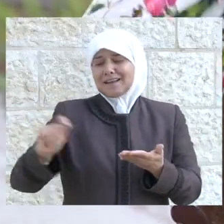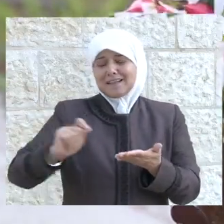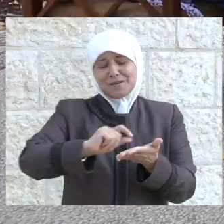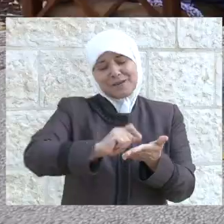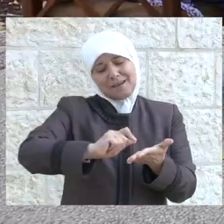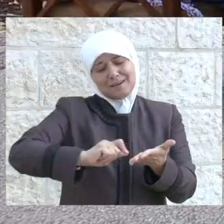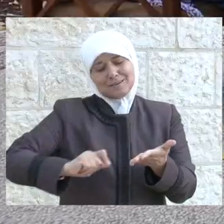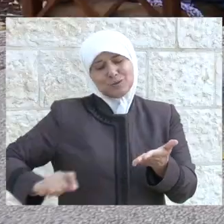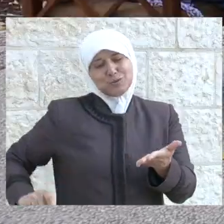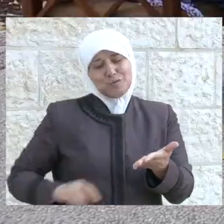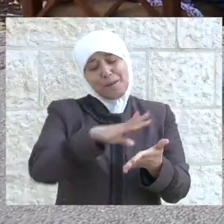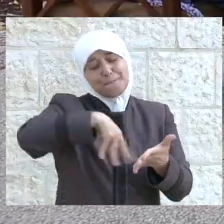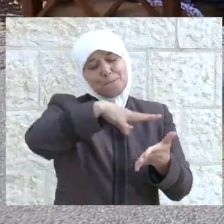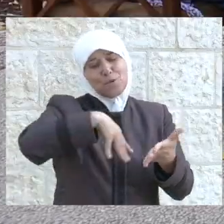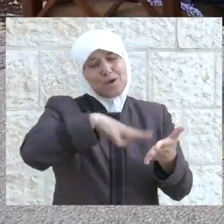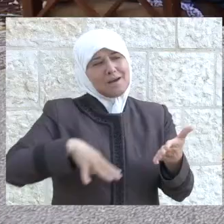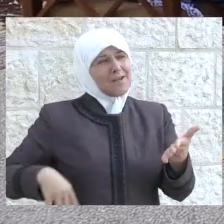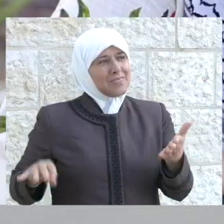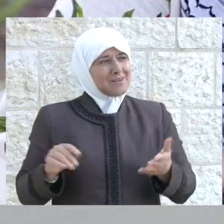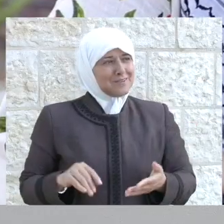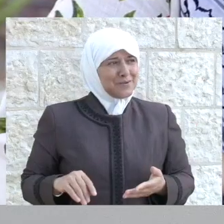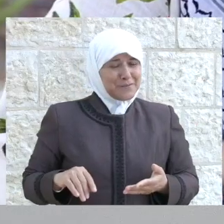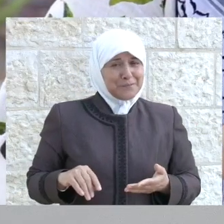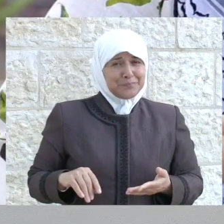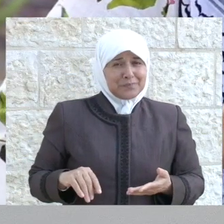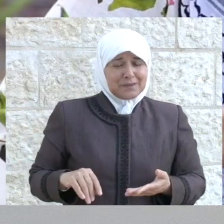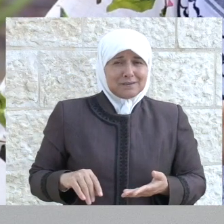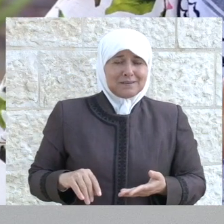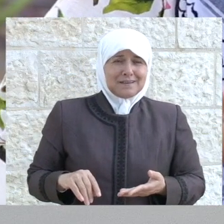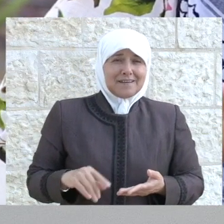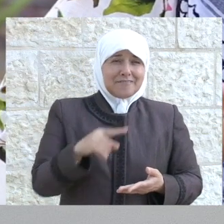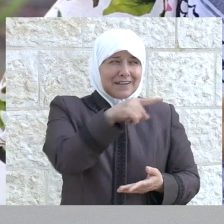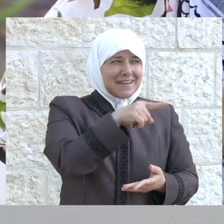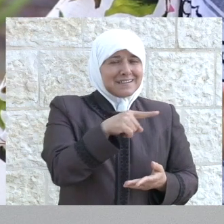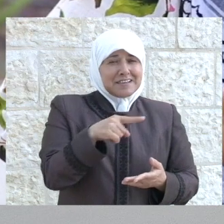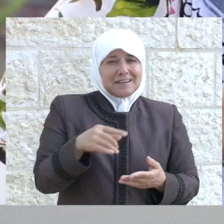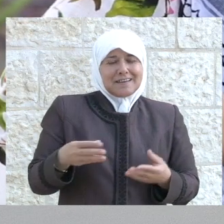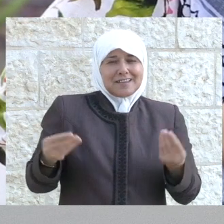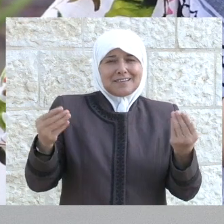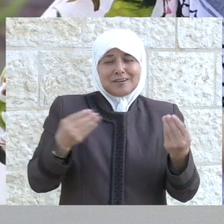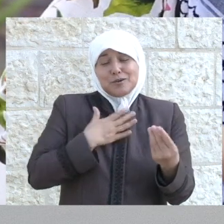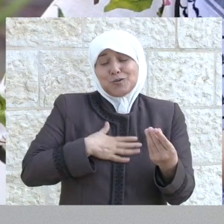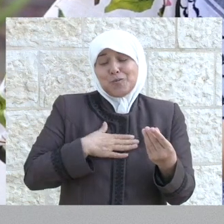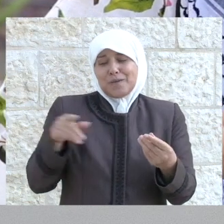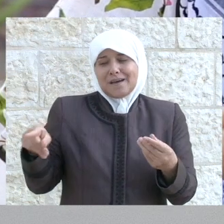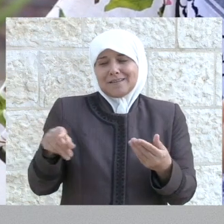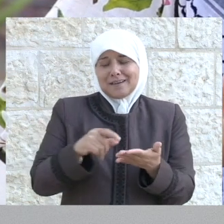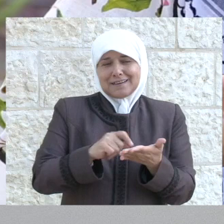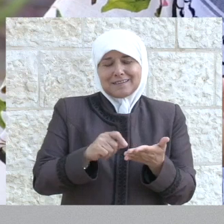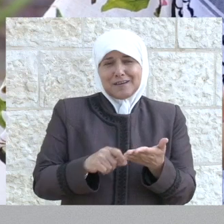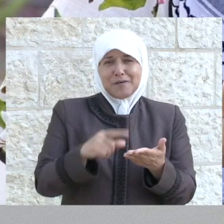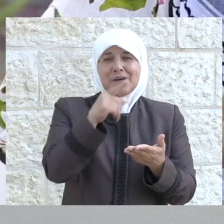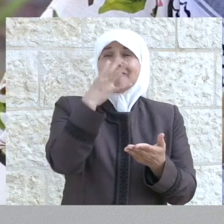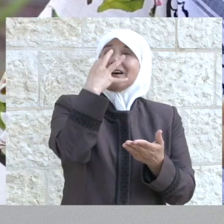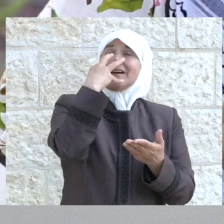الدفتر والقلم يصير يسجل ملاحظات، فكانت الإشي جداً جداً مؤثر بالنسبة لي. فأول ما